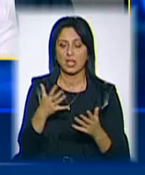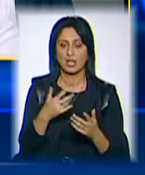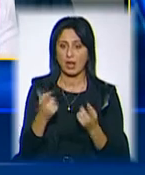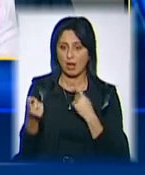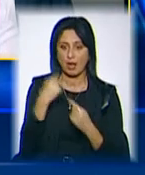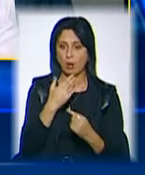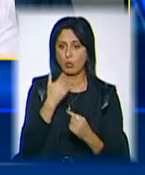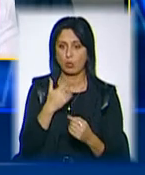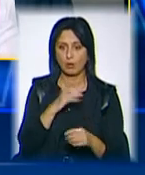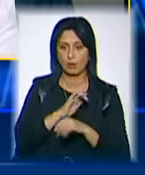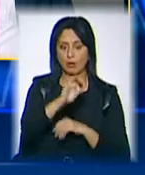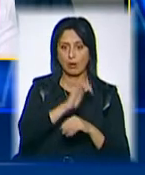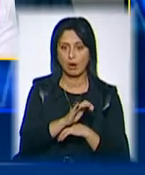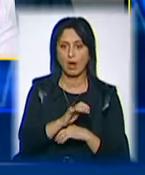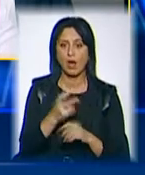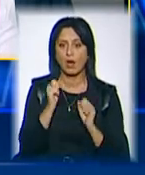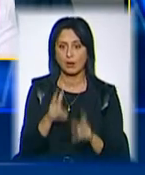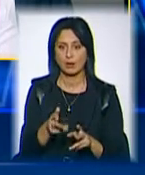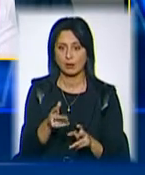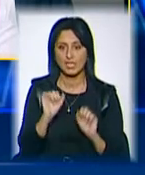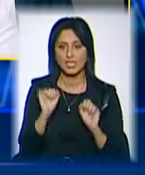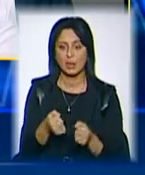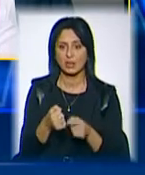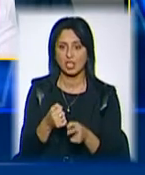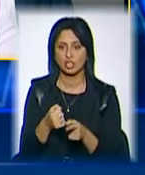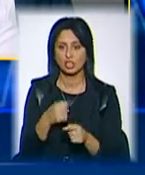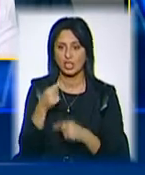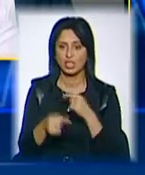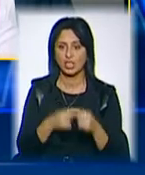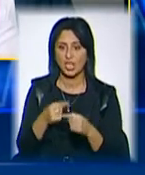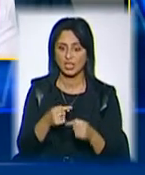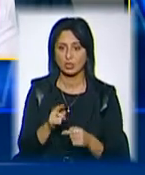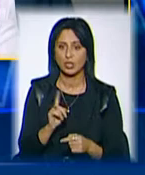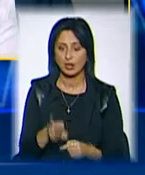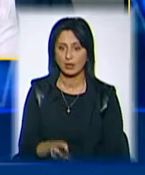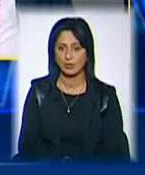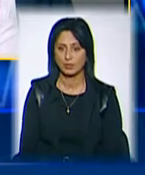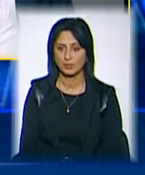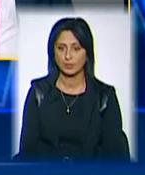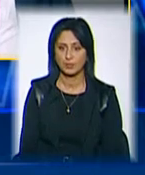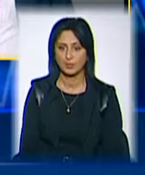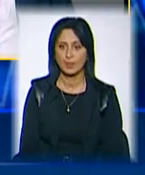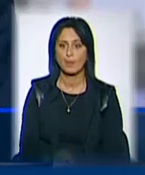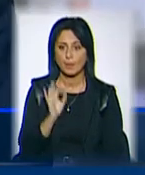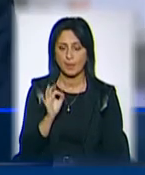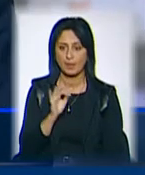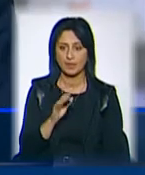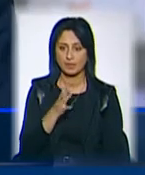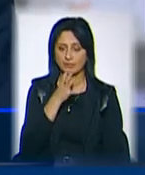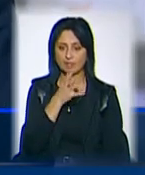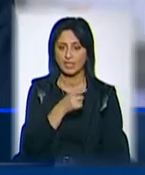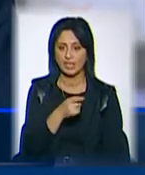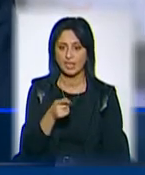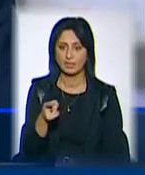კეთდება იმპორტის წილის შესამცირებლად, განსაკუთრებით ზამთარში, რომელიც ტრადიციულად პიკური მოხმარებით გამოირჩევა? აბსოლუტურად მართალია, ბოლო წლებში